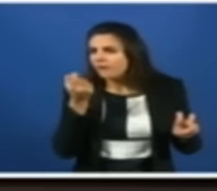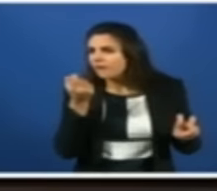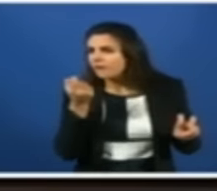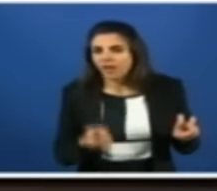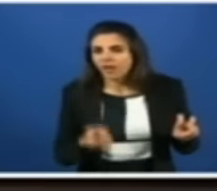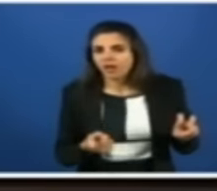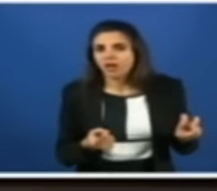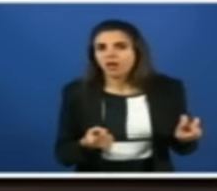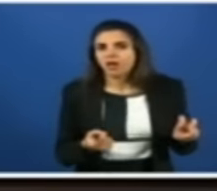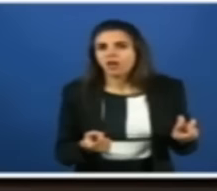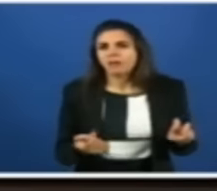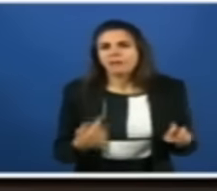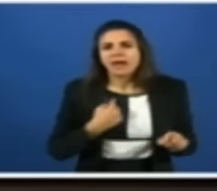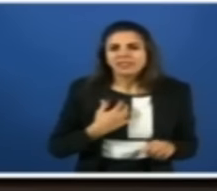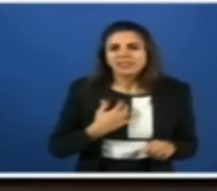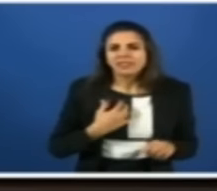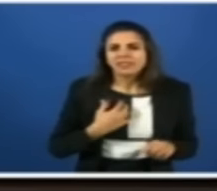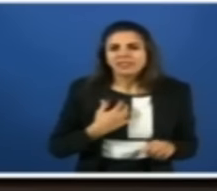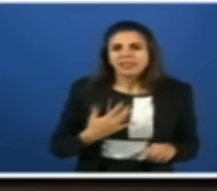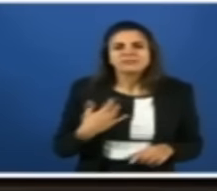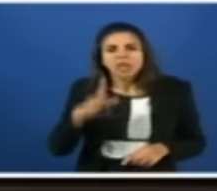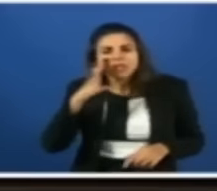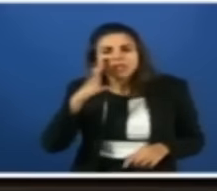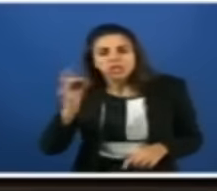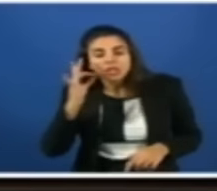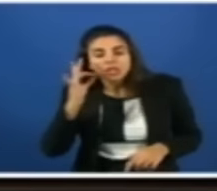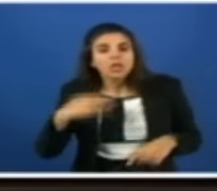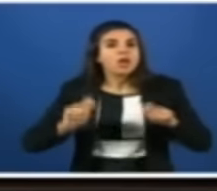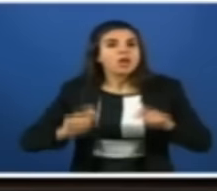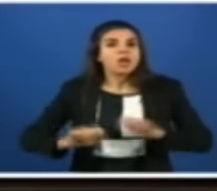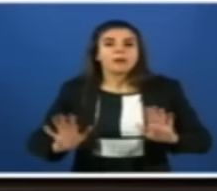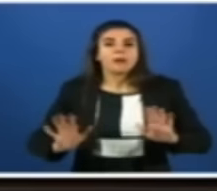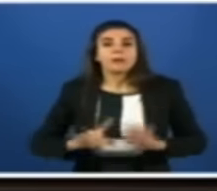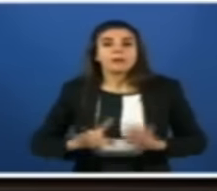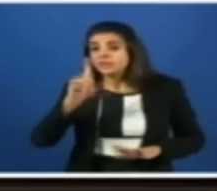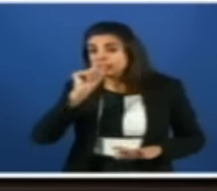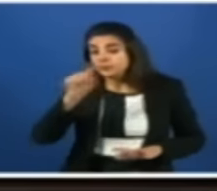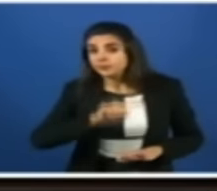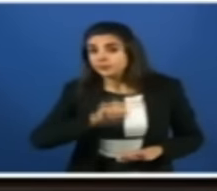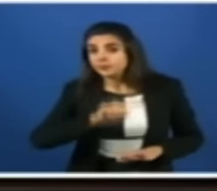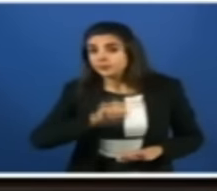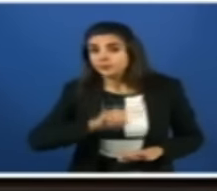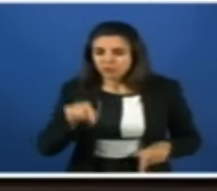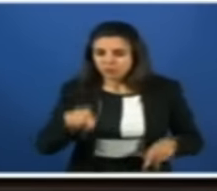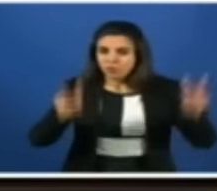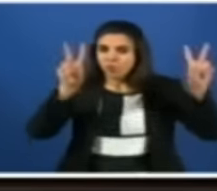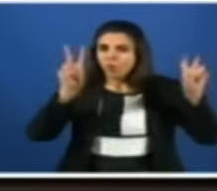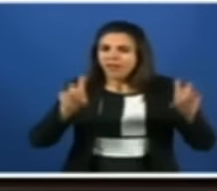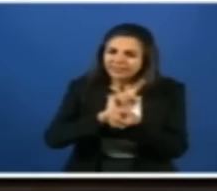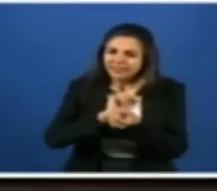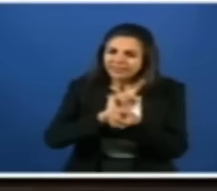kadar tereddüt göstermeyeceğiz. Kimse bu konuda